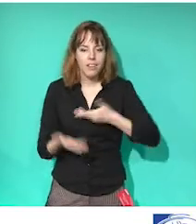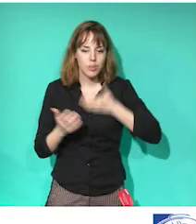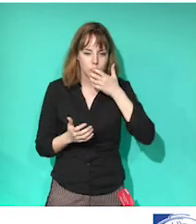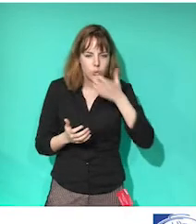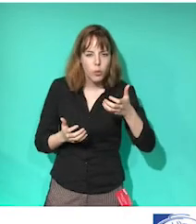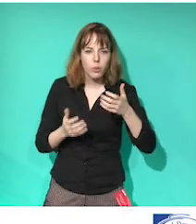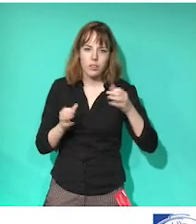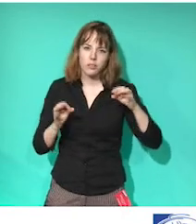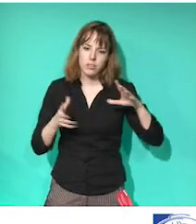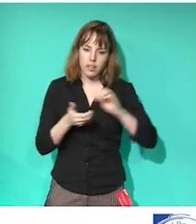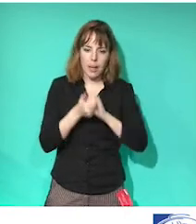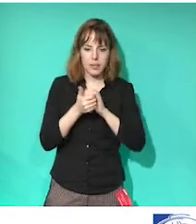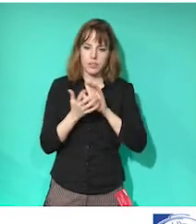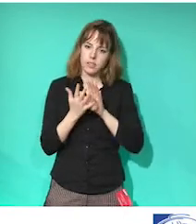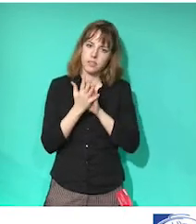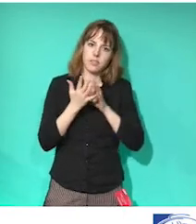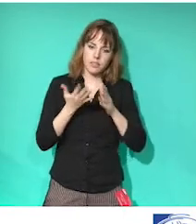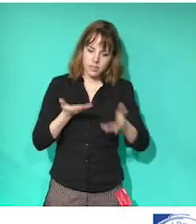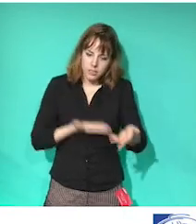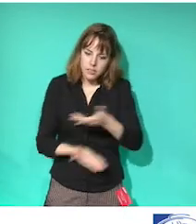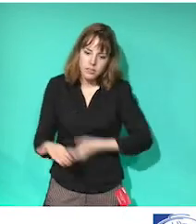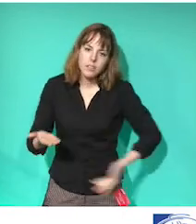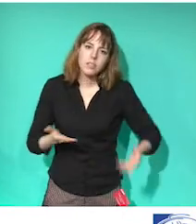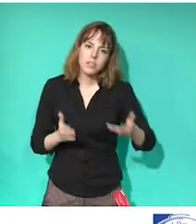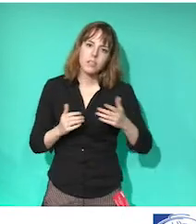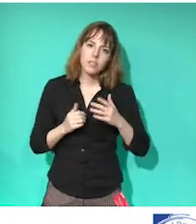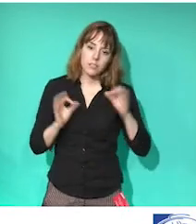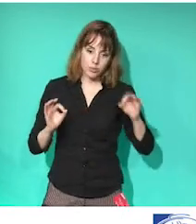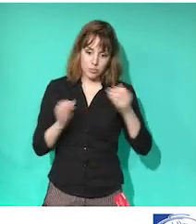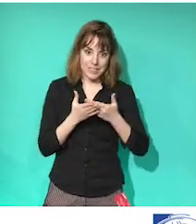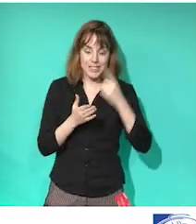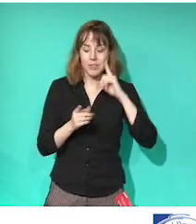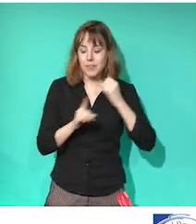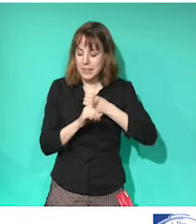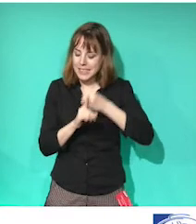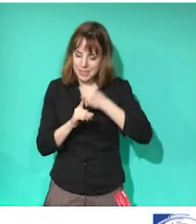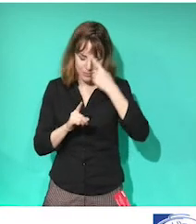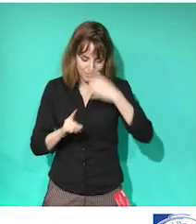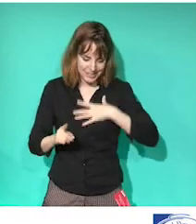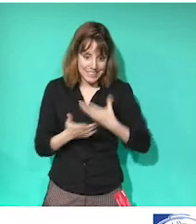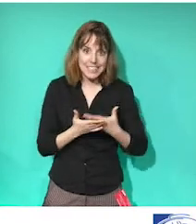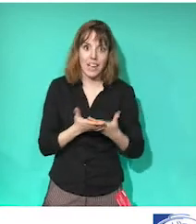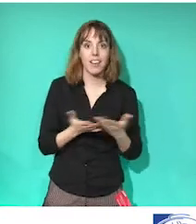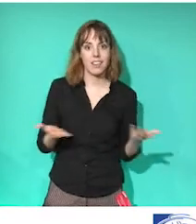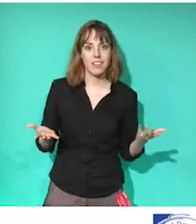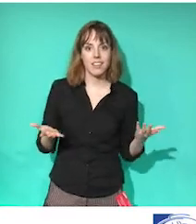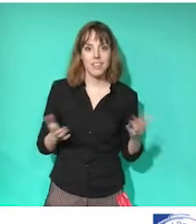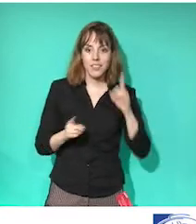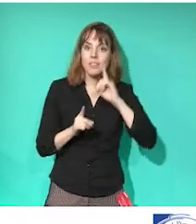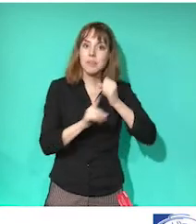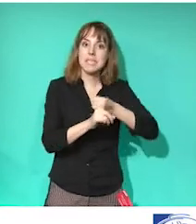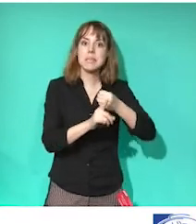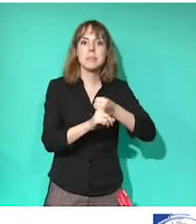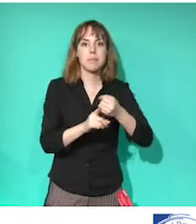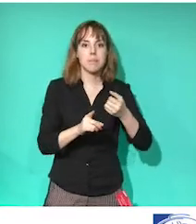amicale et exactement, en fait, à l'idée que je me fais du féminisme, et de ce que le féminisme